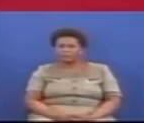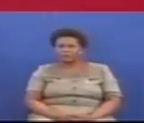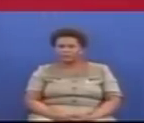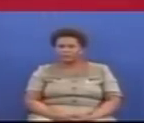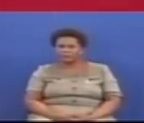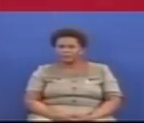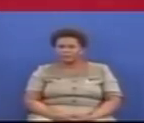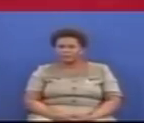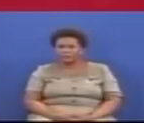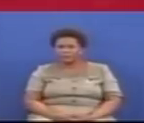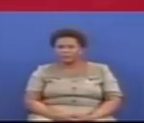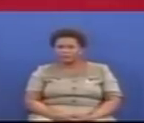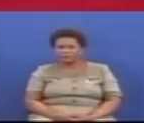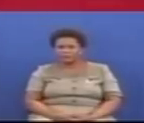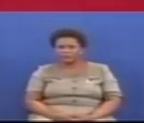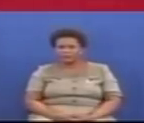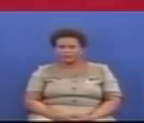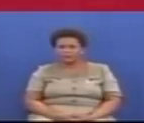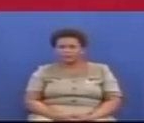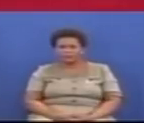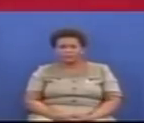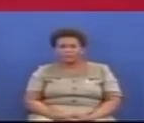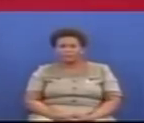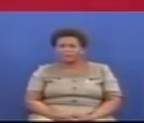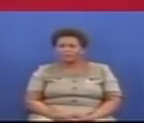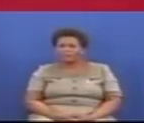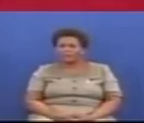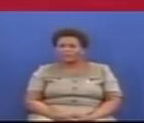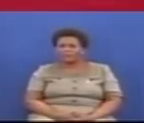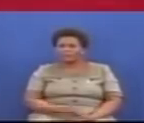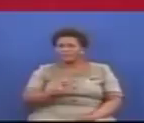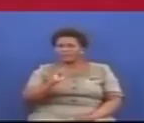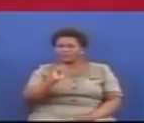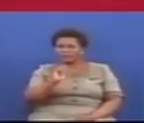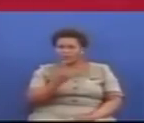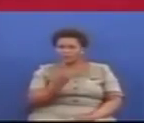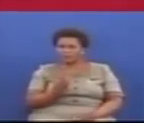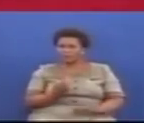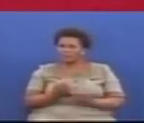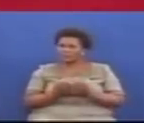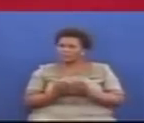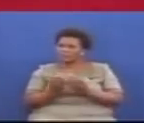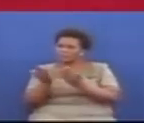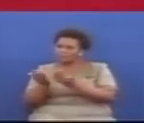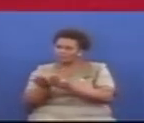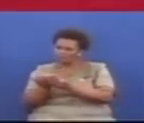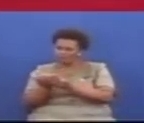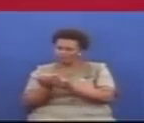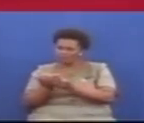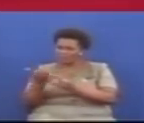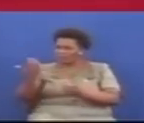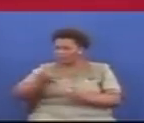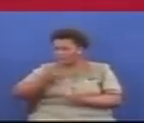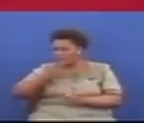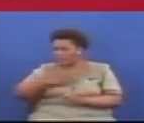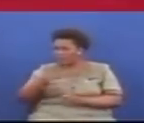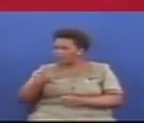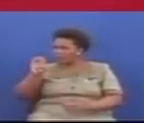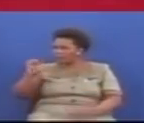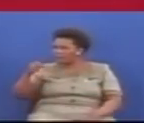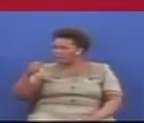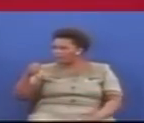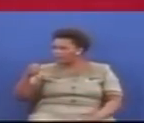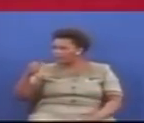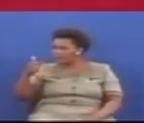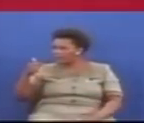tu mheshimiwa dada yangu Esther Blaya kwamba hata hiki kinachofanyika na kwa sasa na kwa